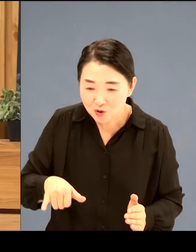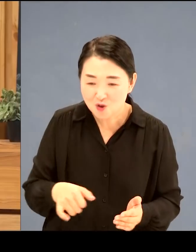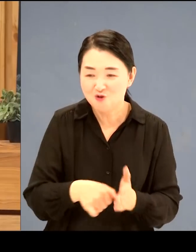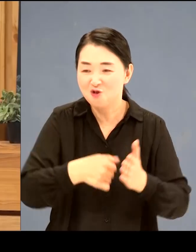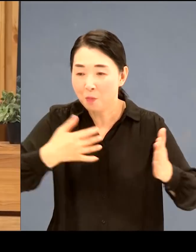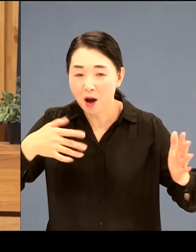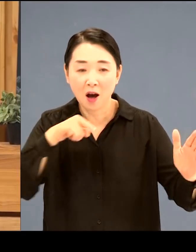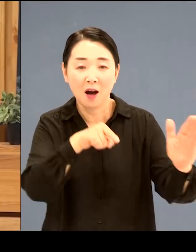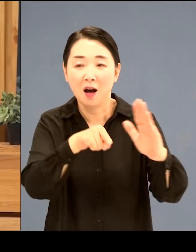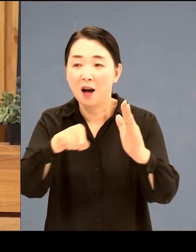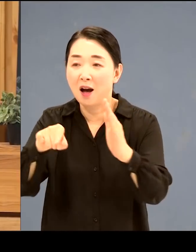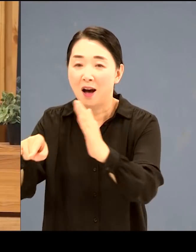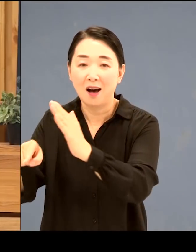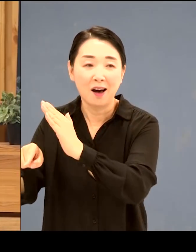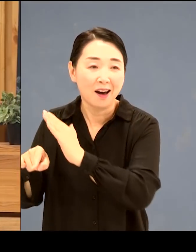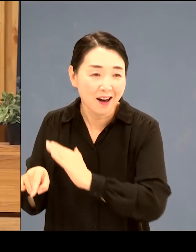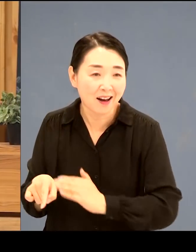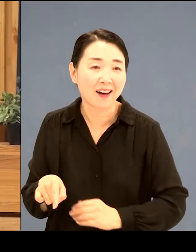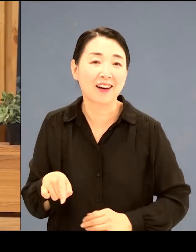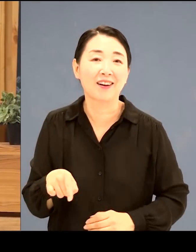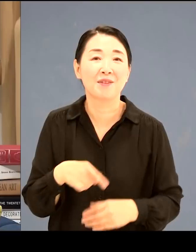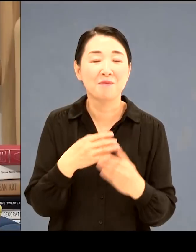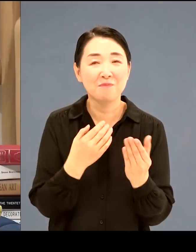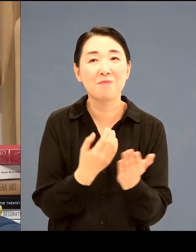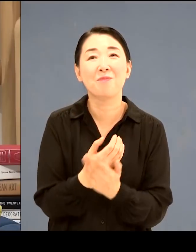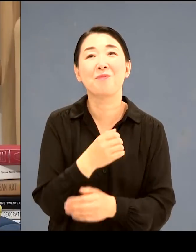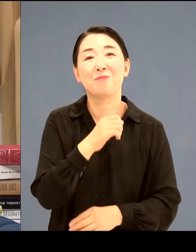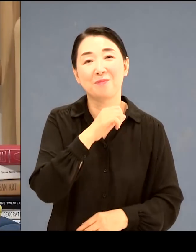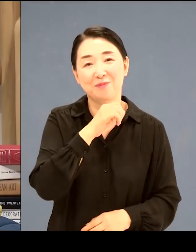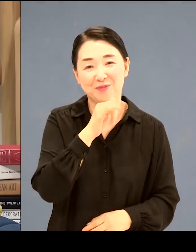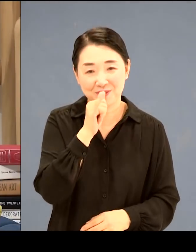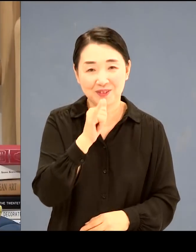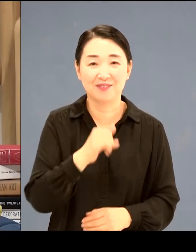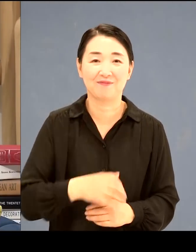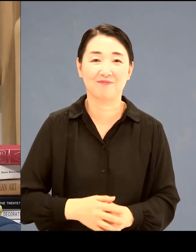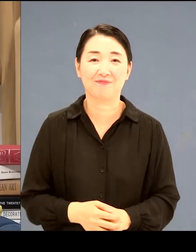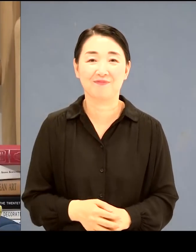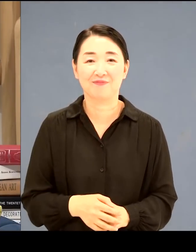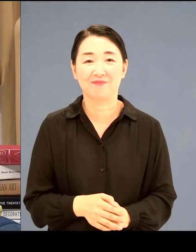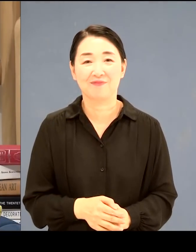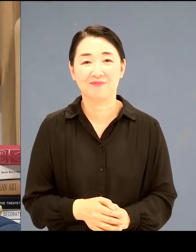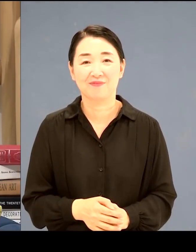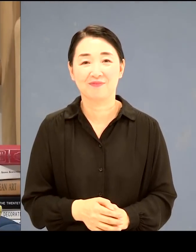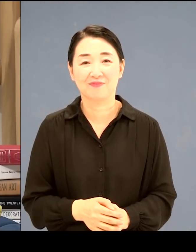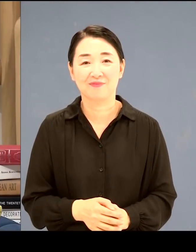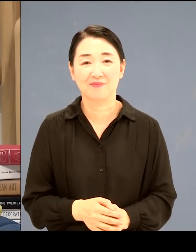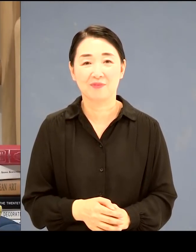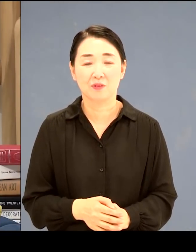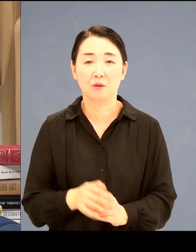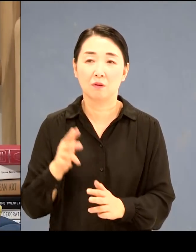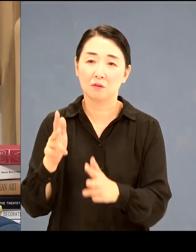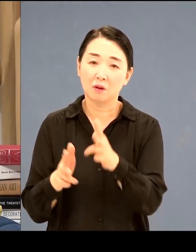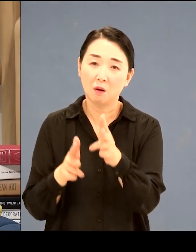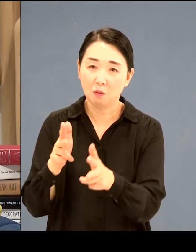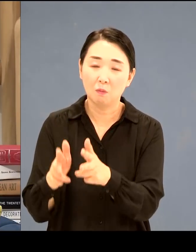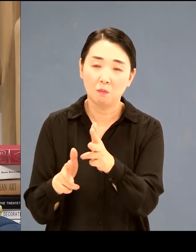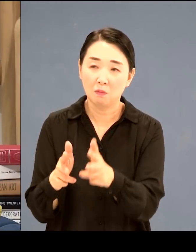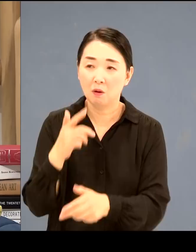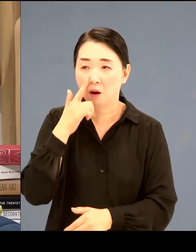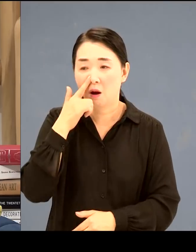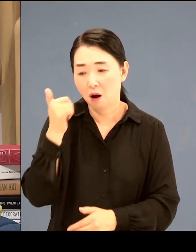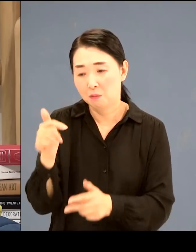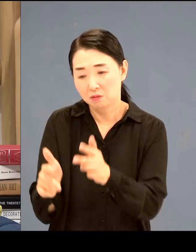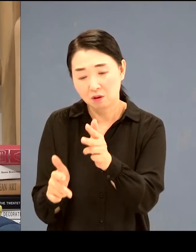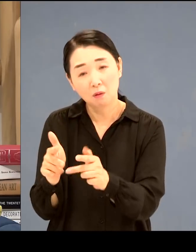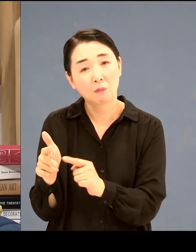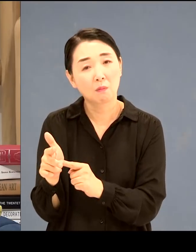방방곡곡으로 다니면서 용하다는 곳. 네. 그렇죠. 예. 찾아다니면서 점 보고 그러다가 사업이 계속 저희 아버지 사업이